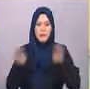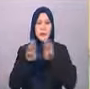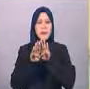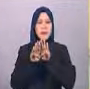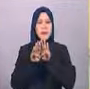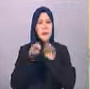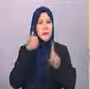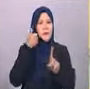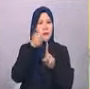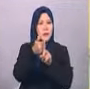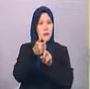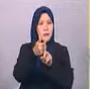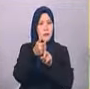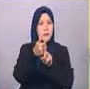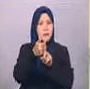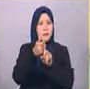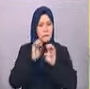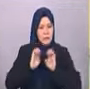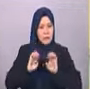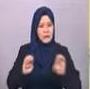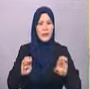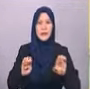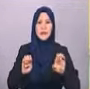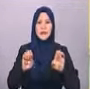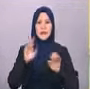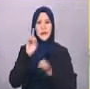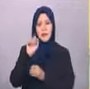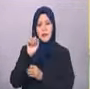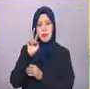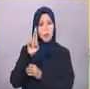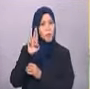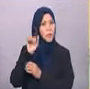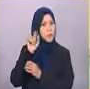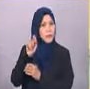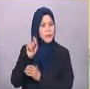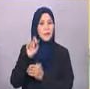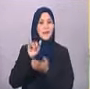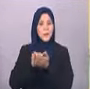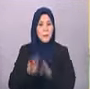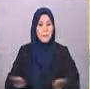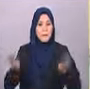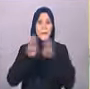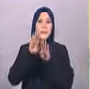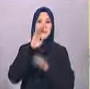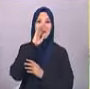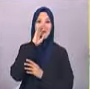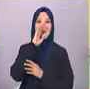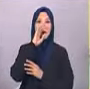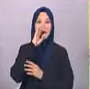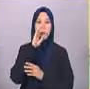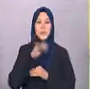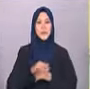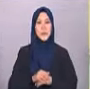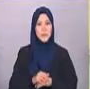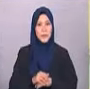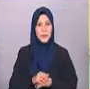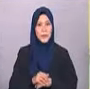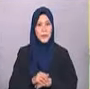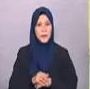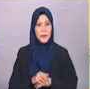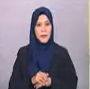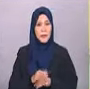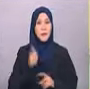tentang perintah berkurung darurat dan sebagainya adalah palsu semacam selagi